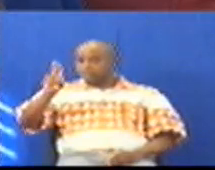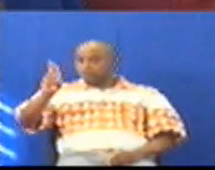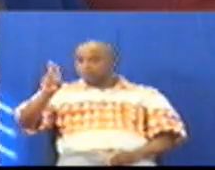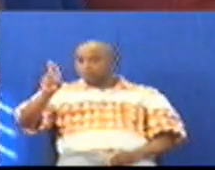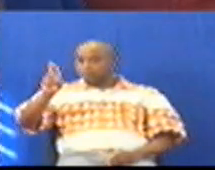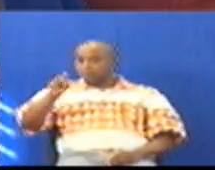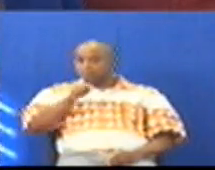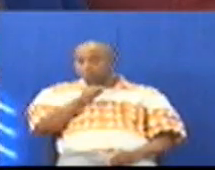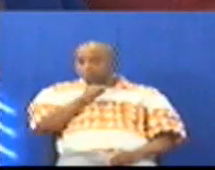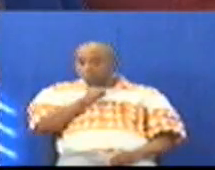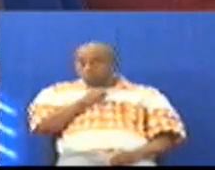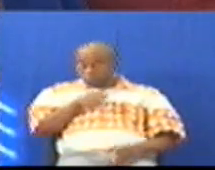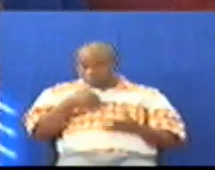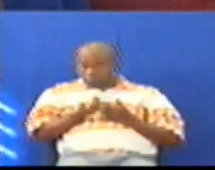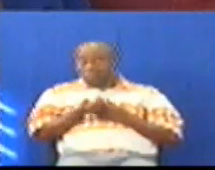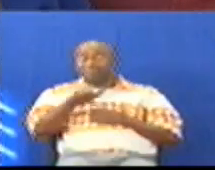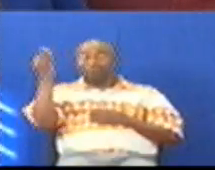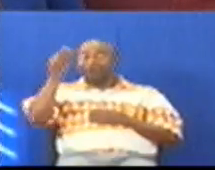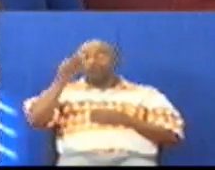Ameperform the best kabisa.